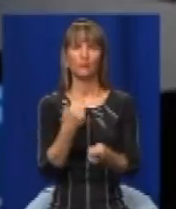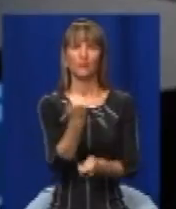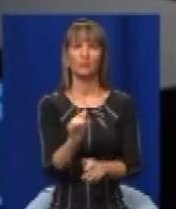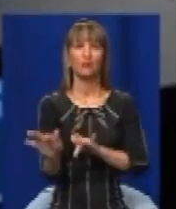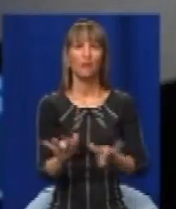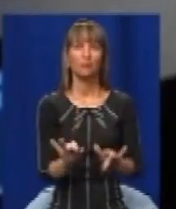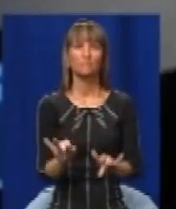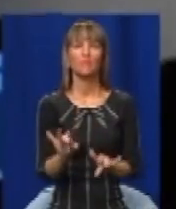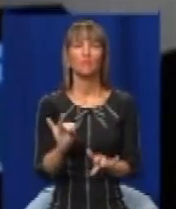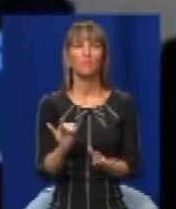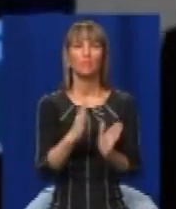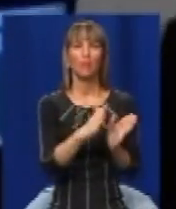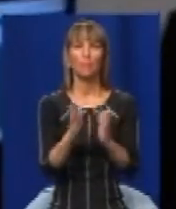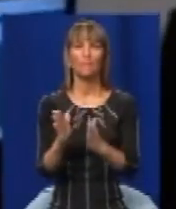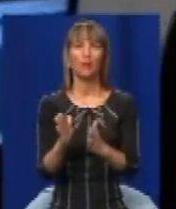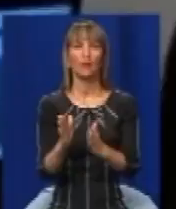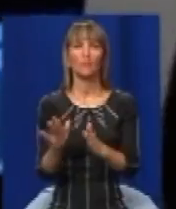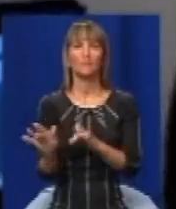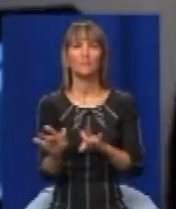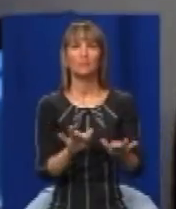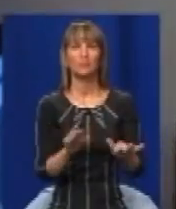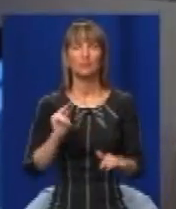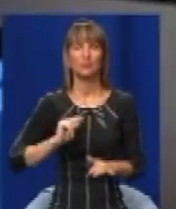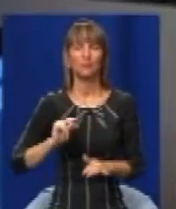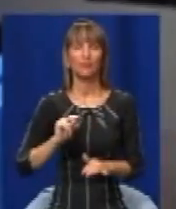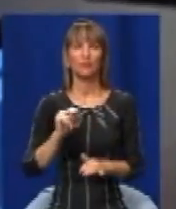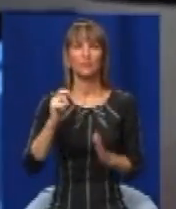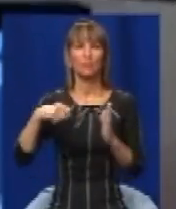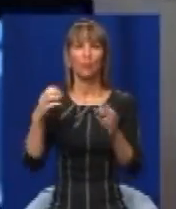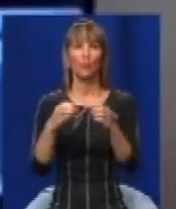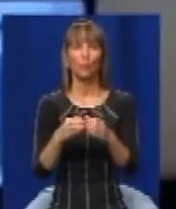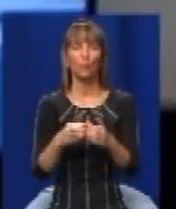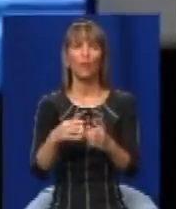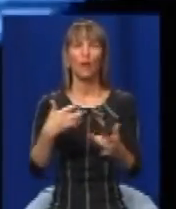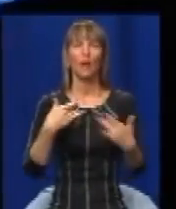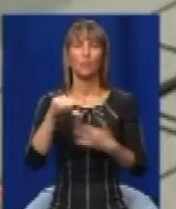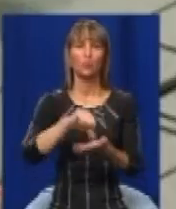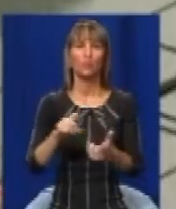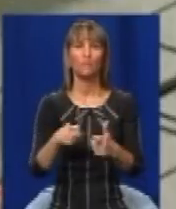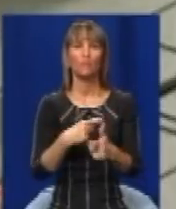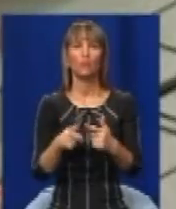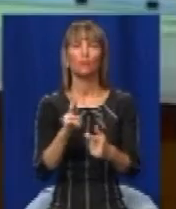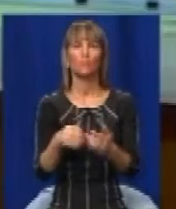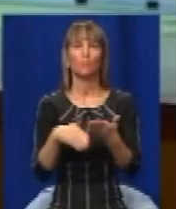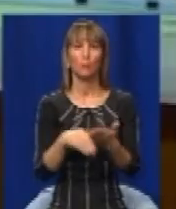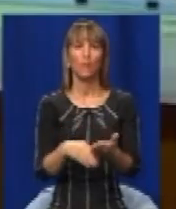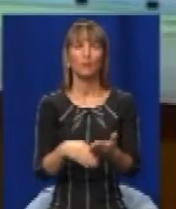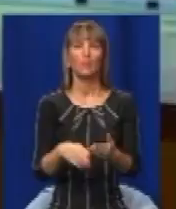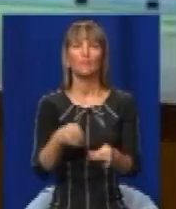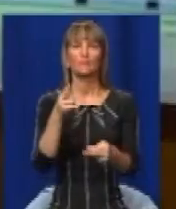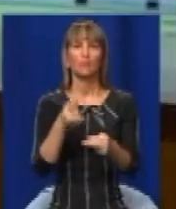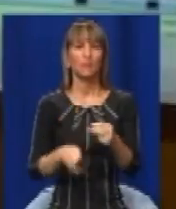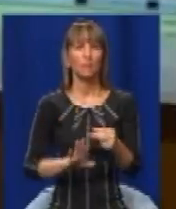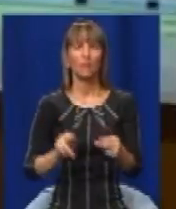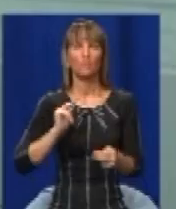діяльністю, координує дії знімальної групи, акторів чи ведучих. Але і після зйомок його робота не завершується. Часто